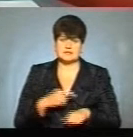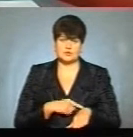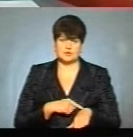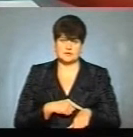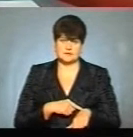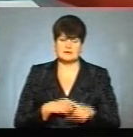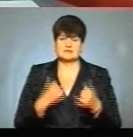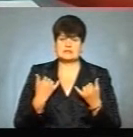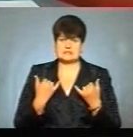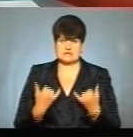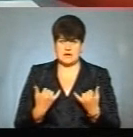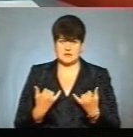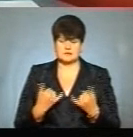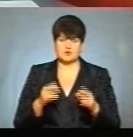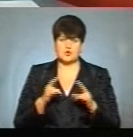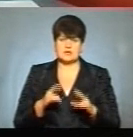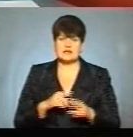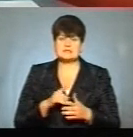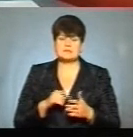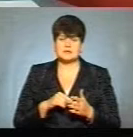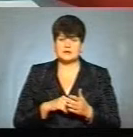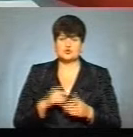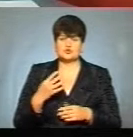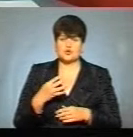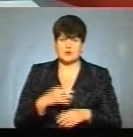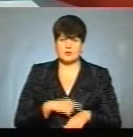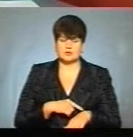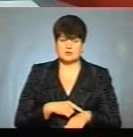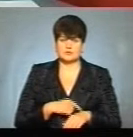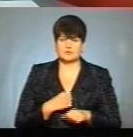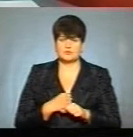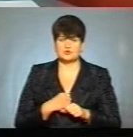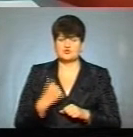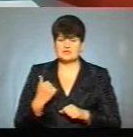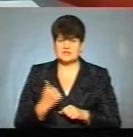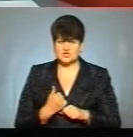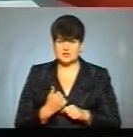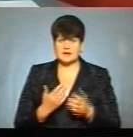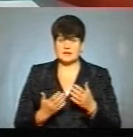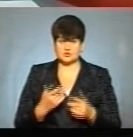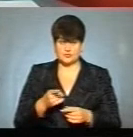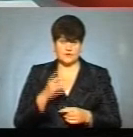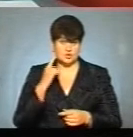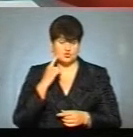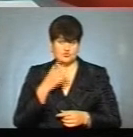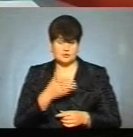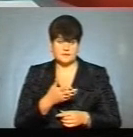годин. Зараз розглядається питання щодо 40-годинного робочого тижня, але якщо ви чули